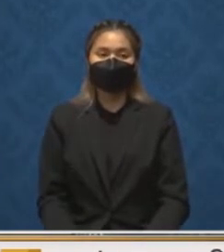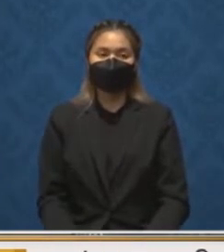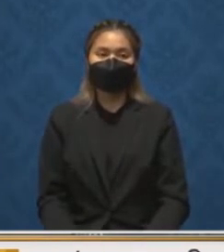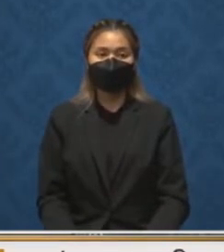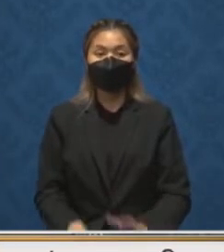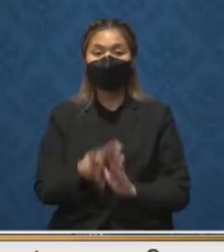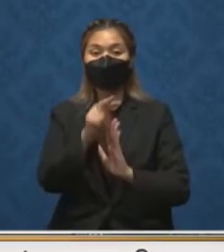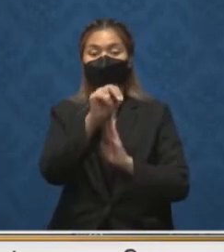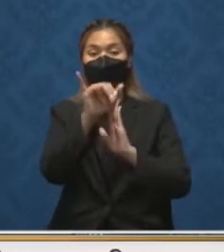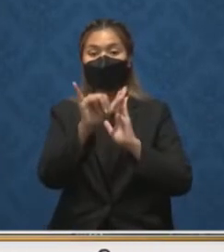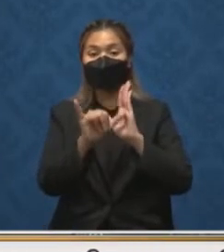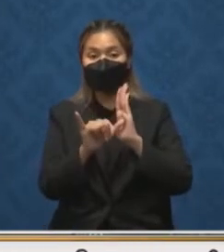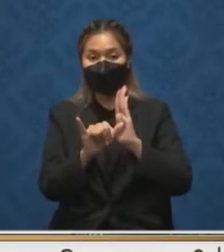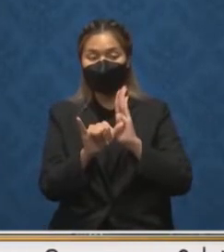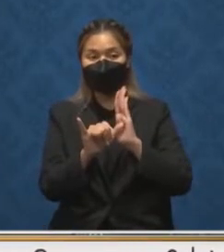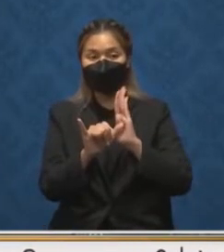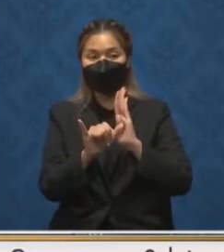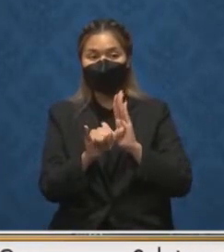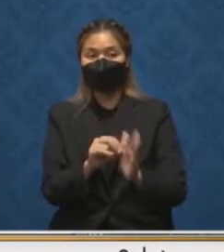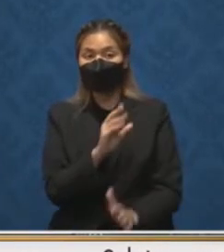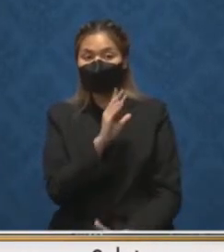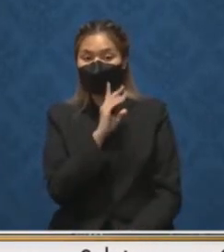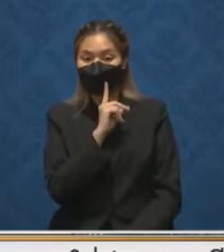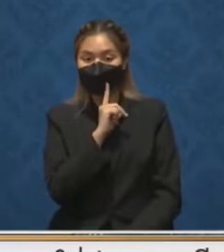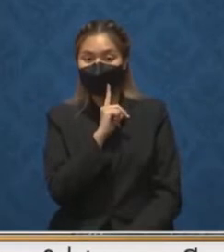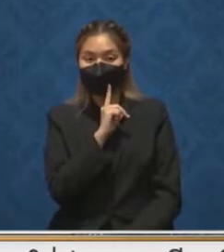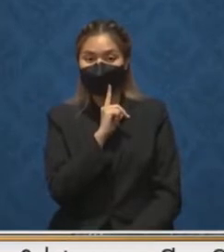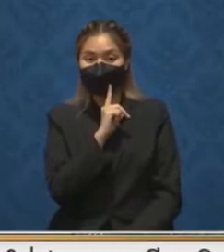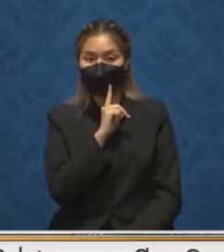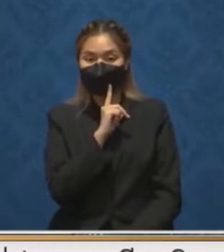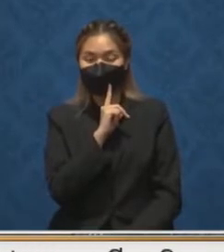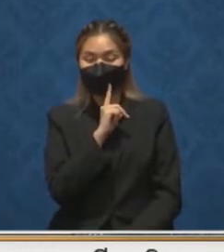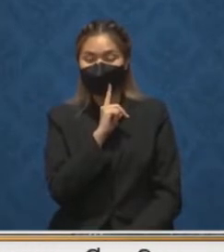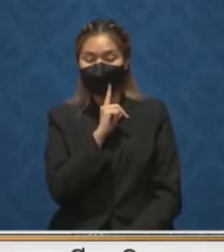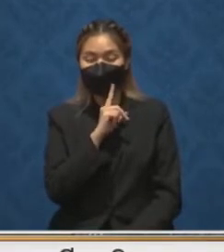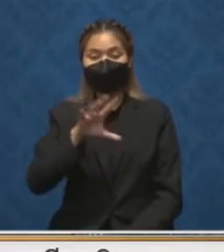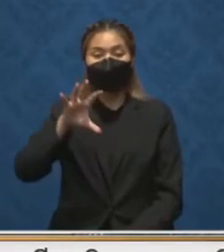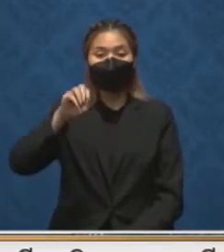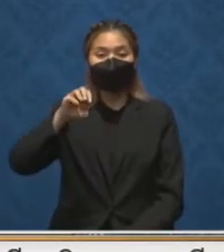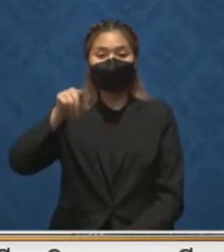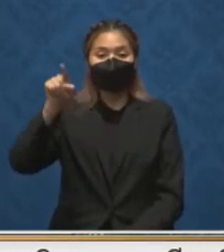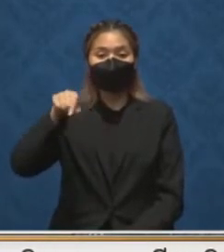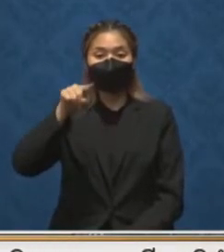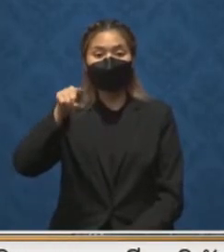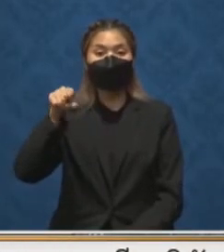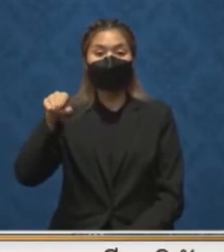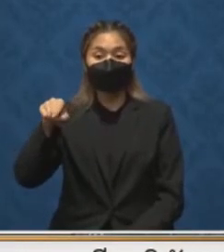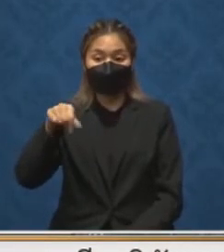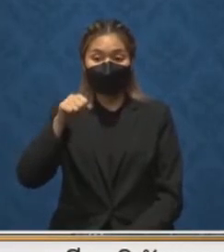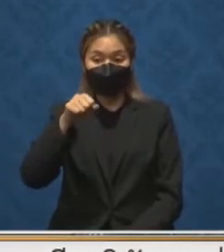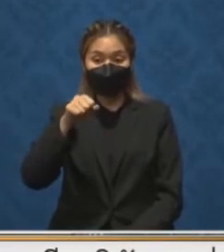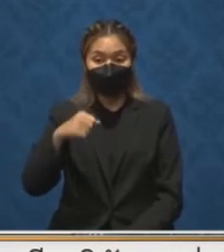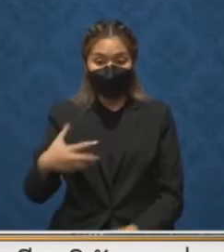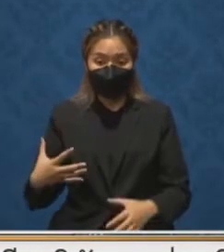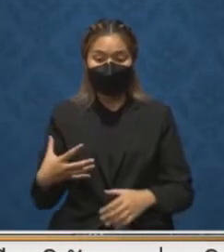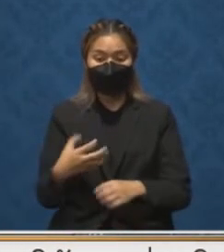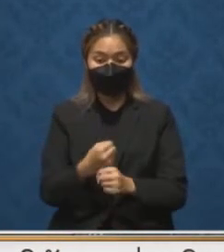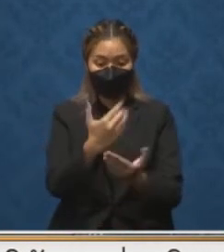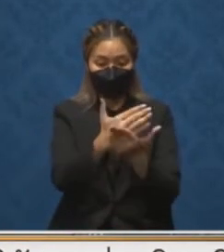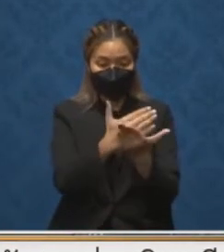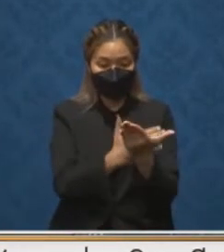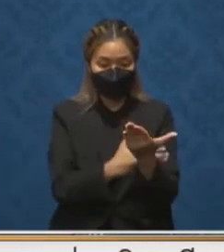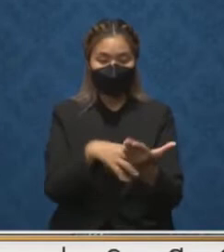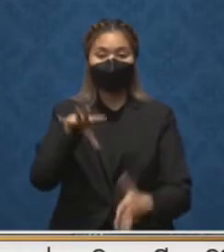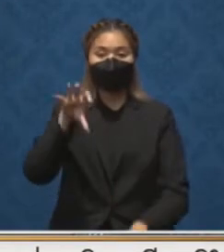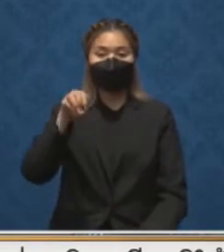นโยบายทางเลือก ถ้าท่านบอกว่าใช้ 50%ครัในสรปของท่าน ท่เขียนไว้วาขอ 50%